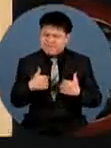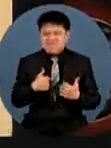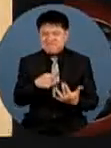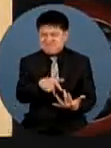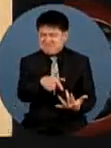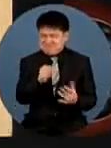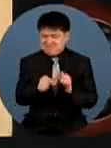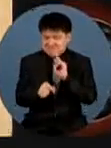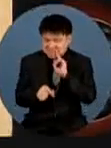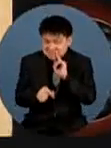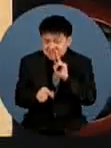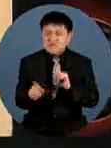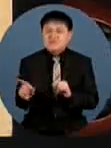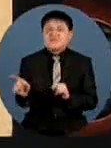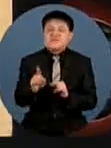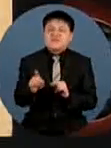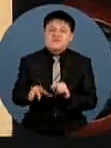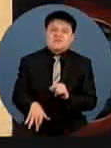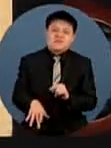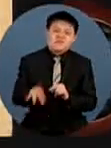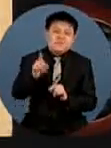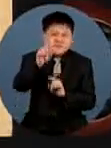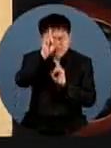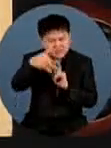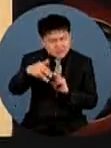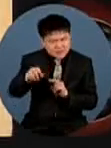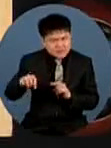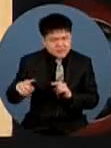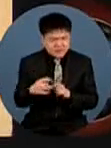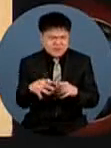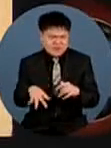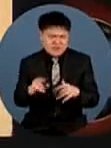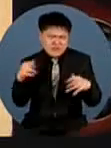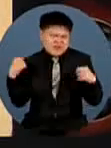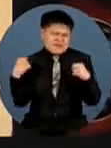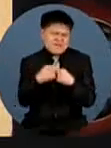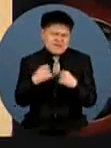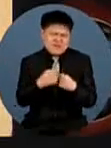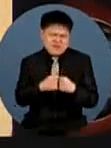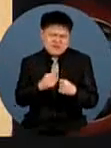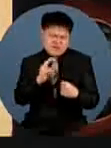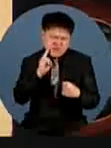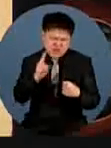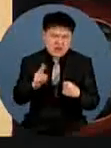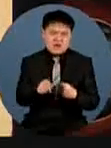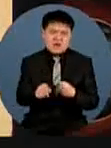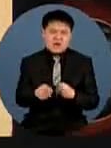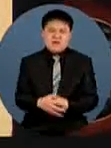네. 이창호 단이 초반 전투에서 불꽃을 튑니다. 네.